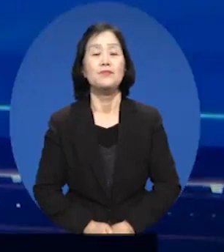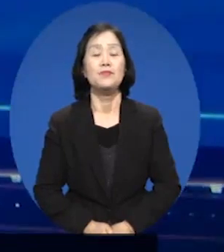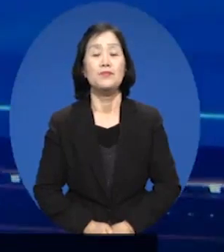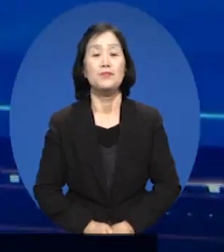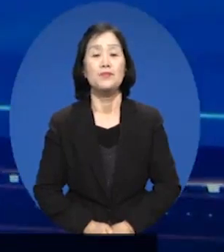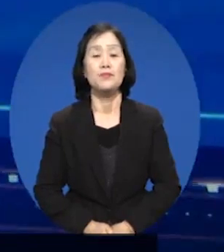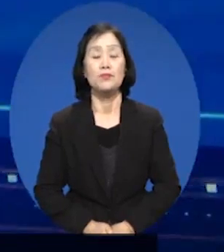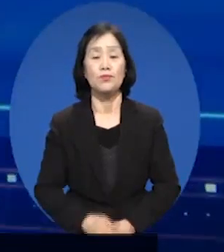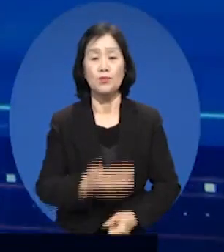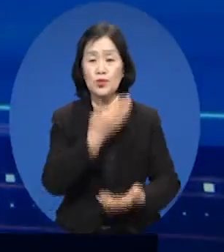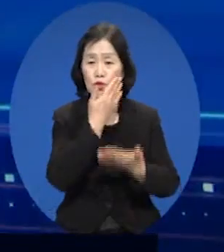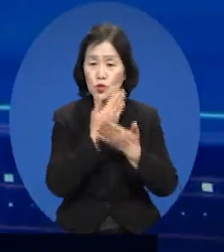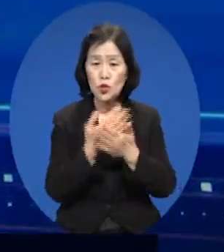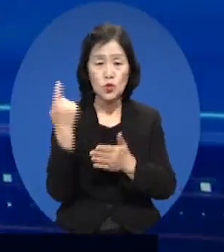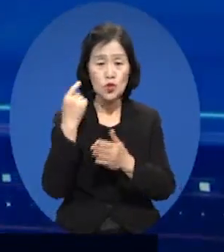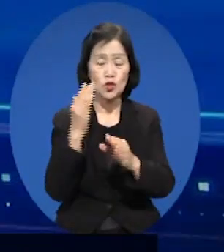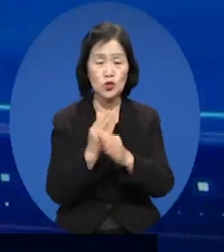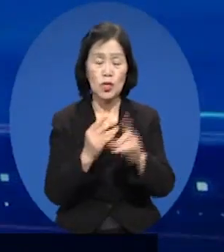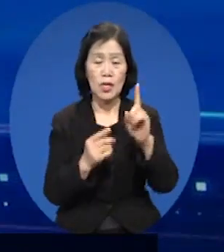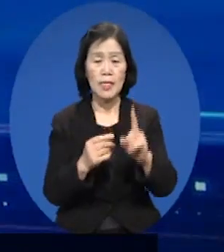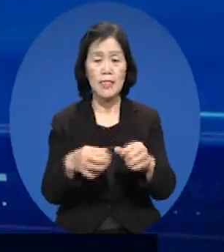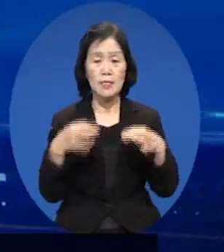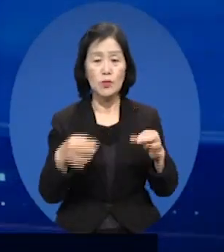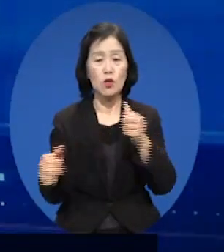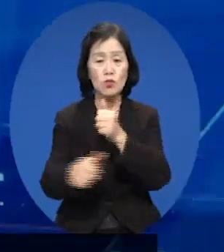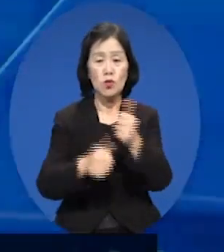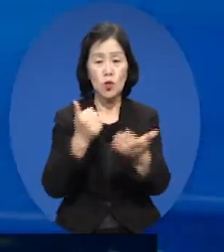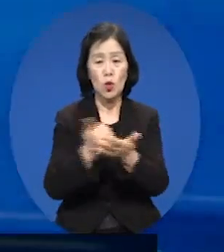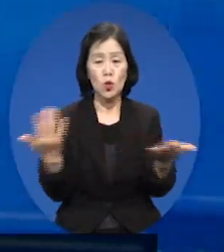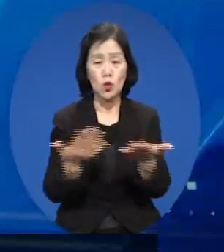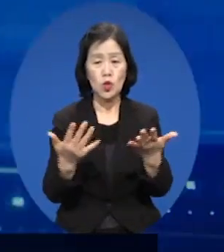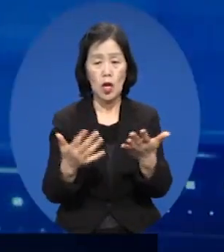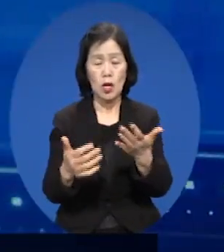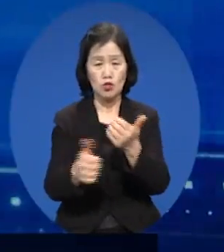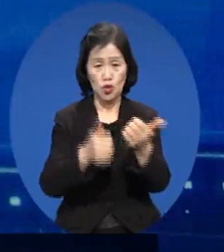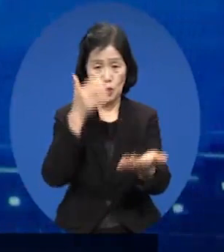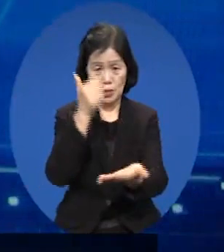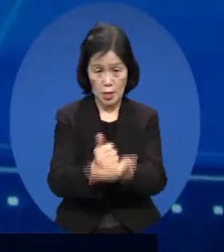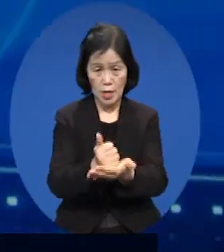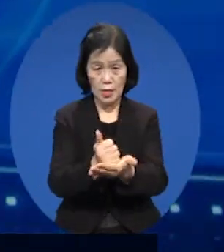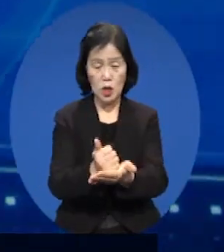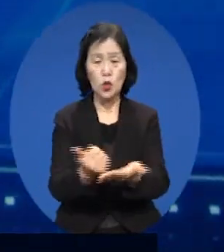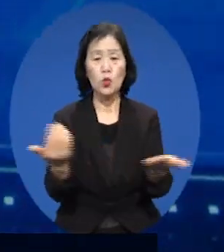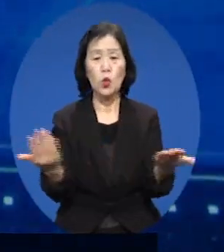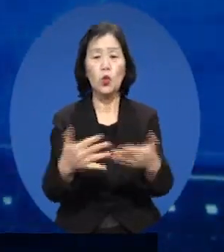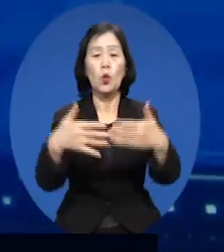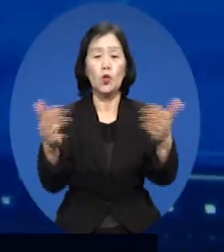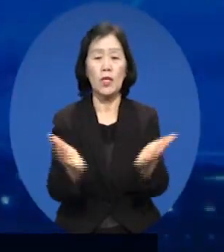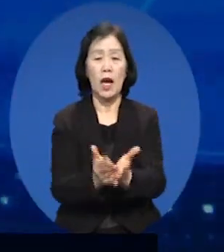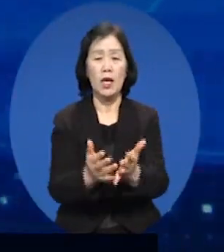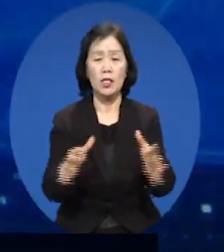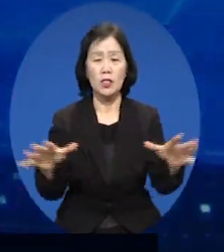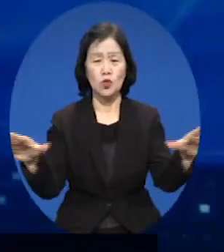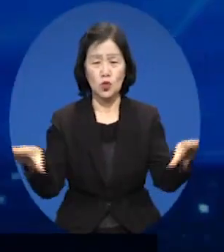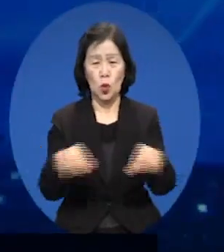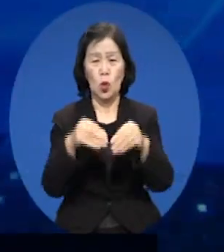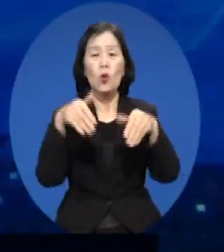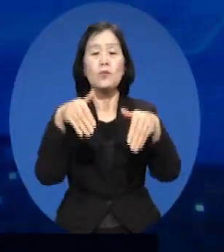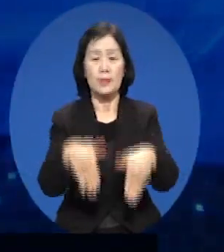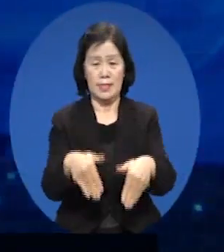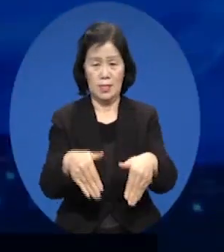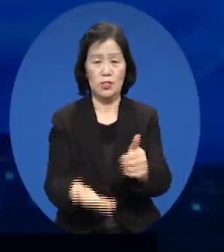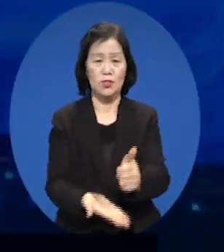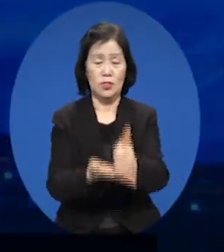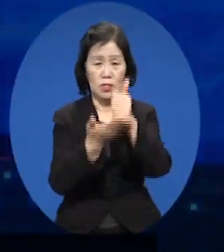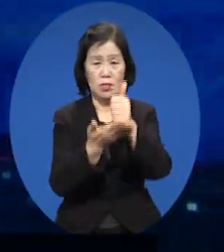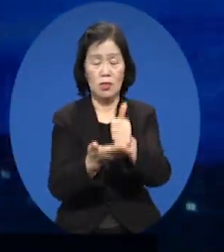자 전해진 주요소식 가운데 1 김정은의 북한 노동당 국무위원 장의 노동당 총기 서로 추대가 됐습니다